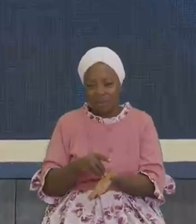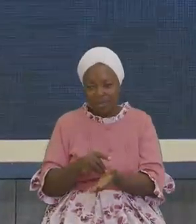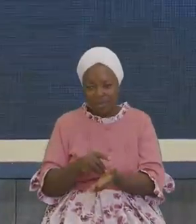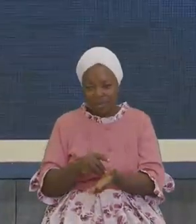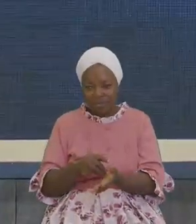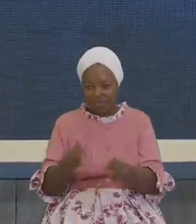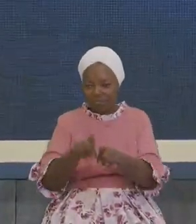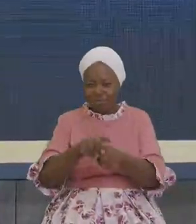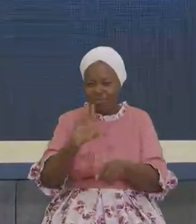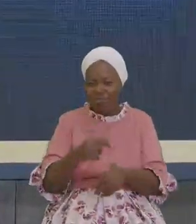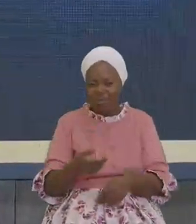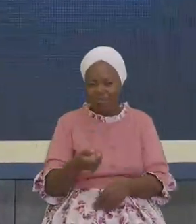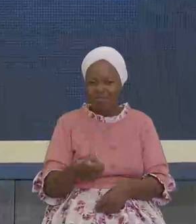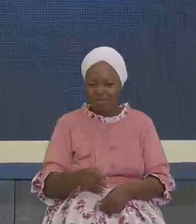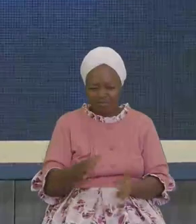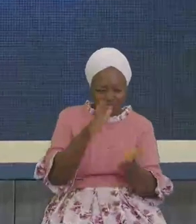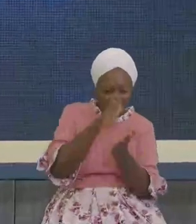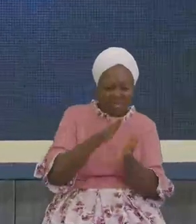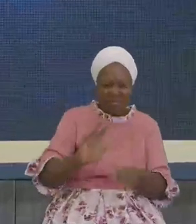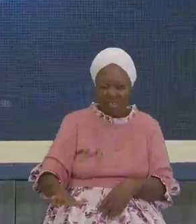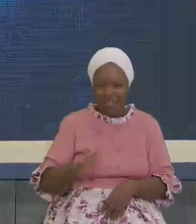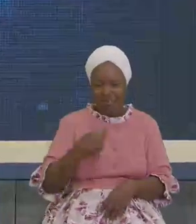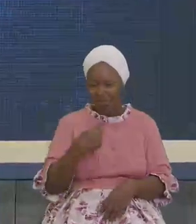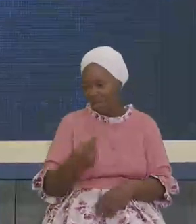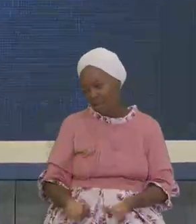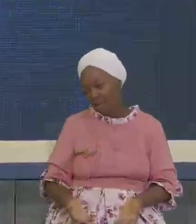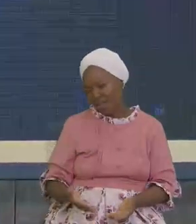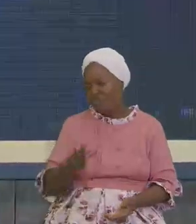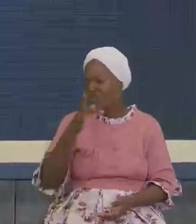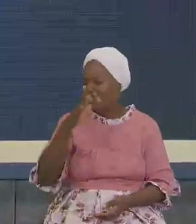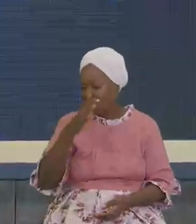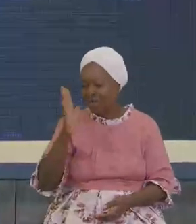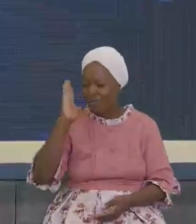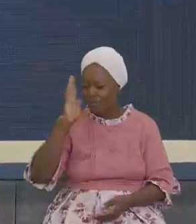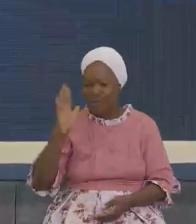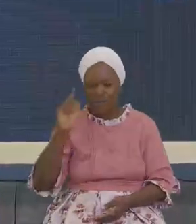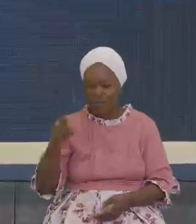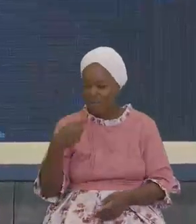Même ton petit enfant va dire: maman, comment tu peux dire ça?